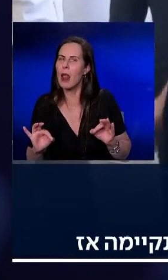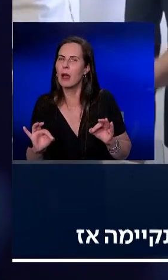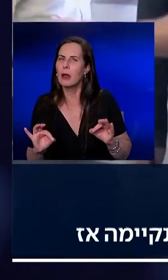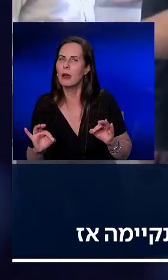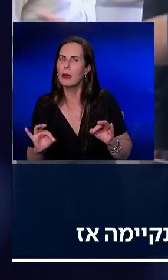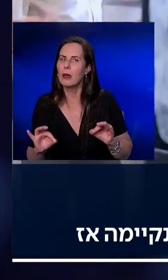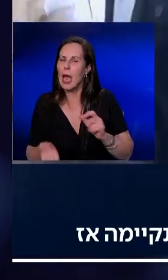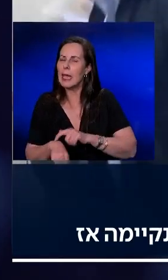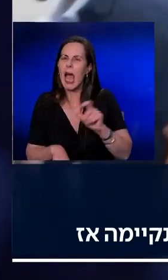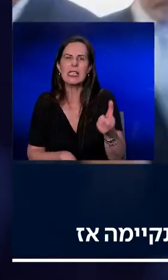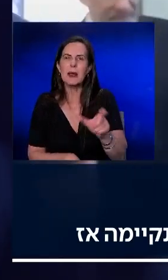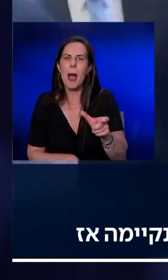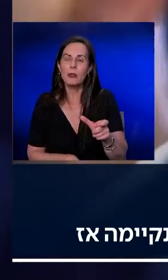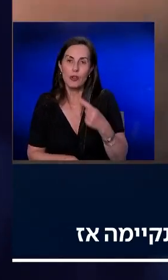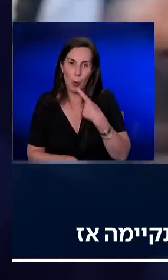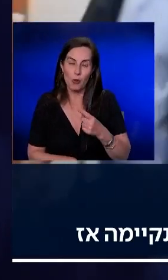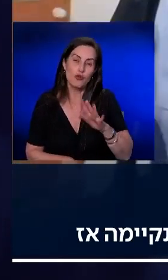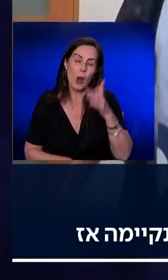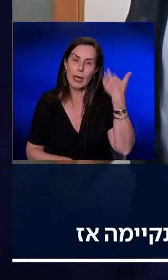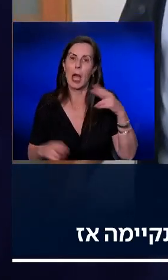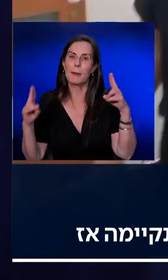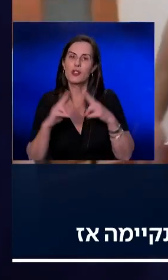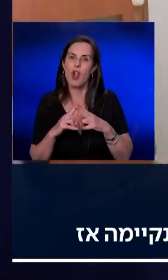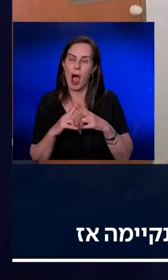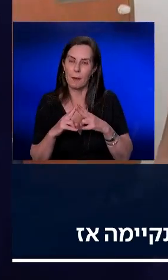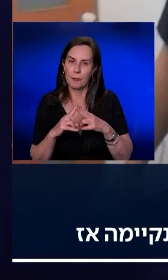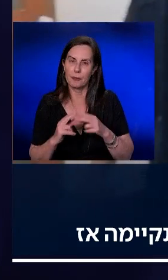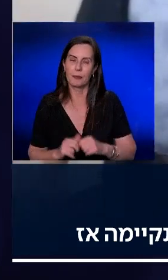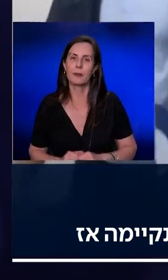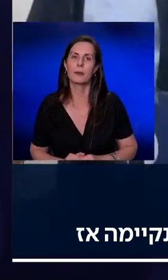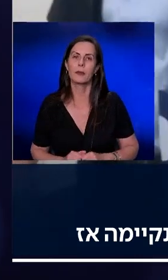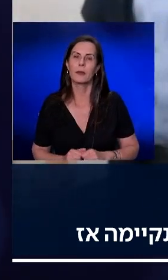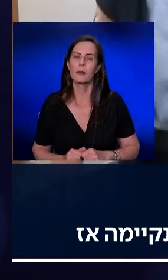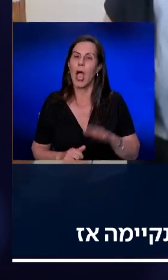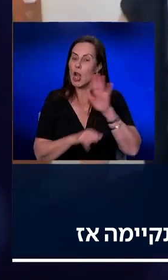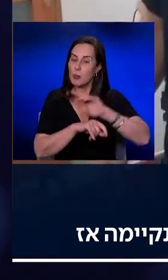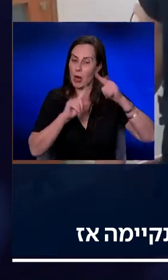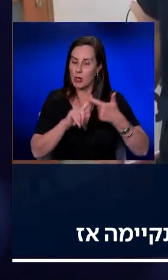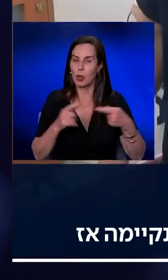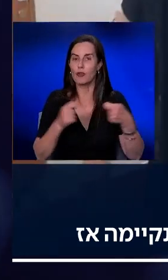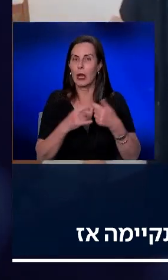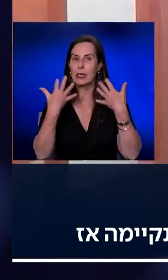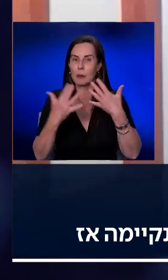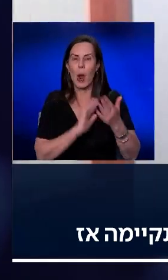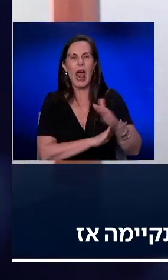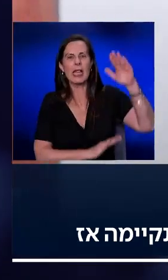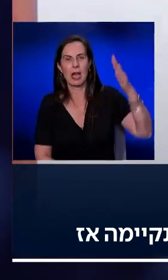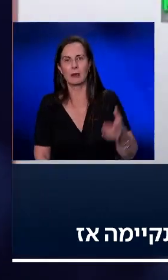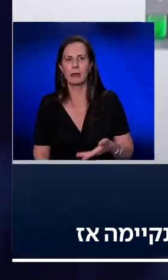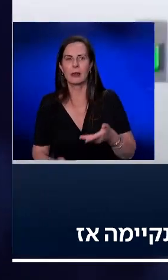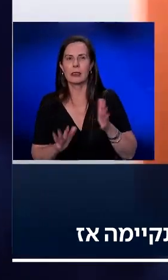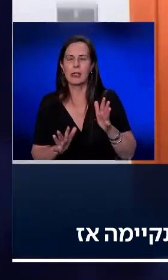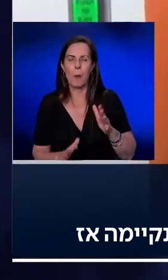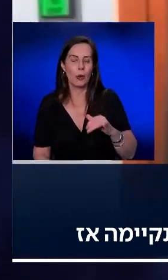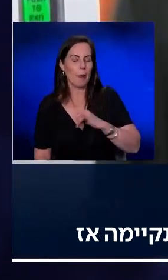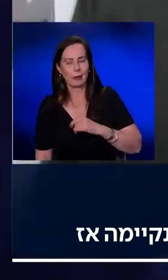טווח הזמנים שהם אמרו שייתכן שהפגישה הייתה בהם. ההשלכה השנייה קשורה לסיפור תנועת היד. הוא מאוד עסיסי,